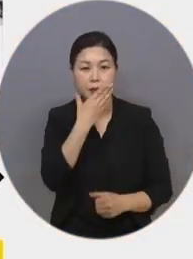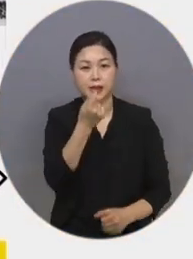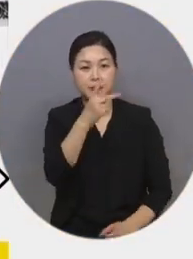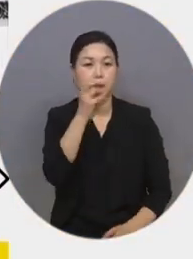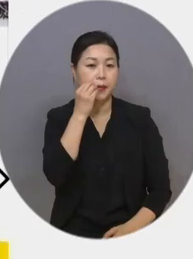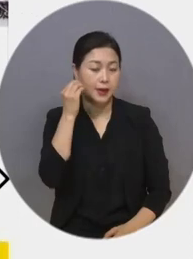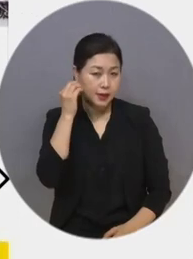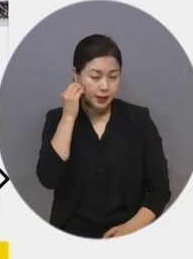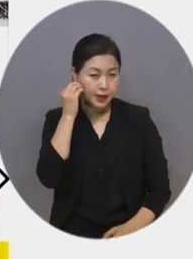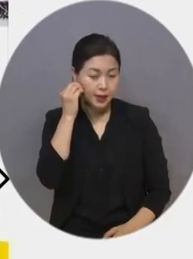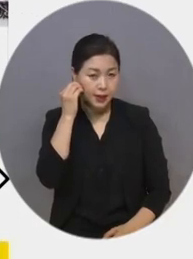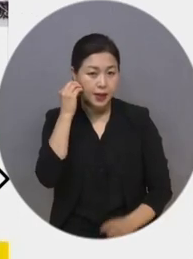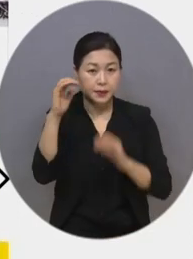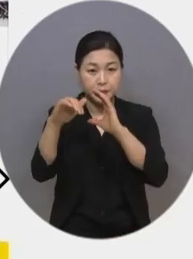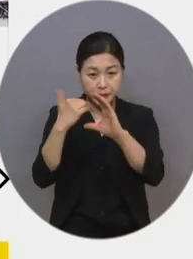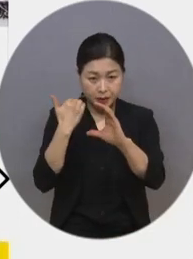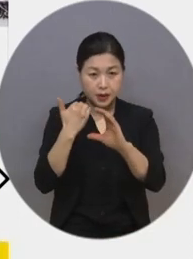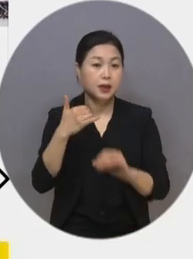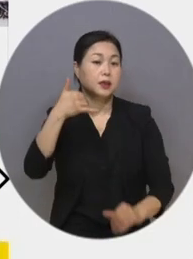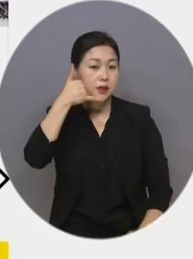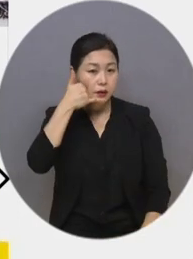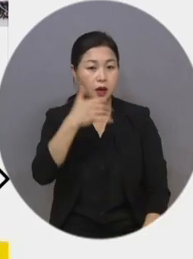홈페이지 또는 전자우편,